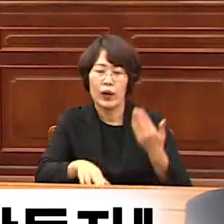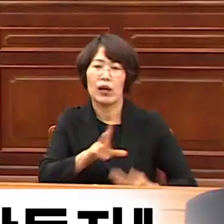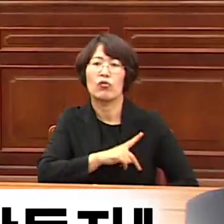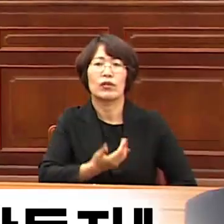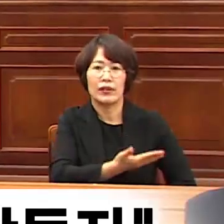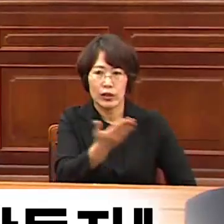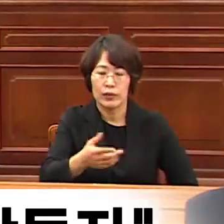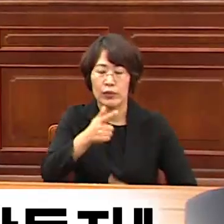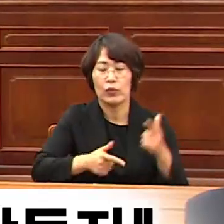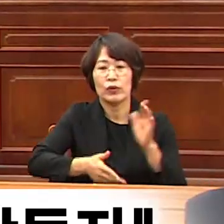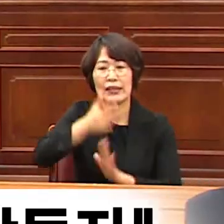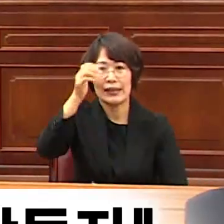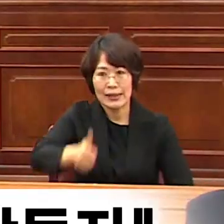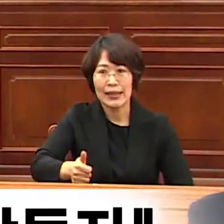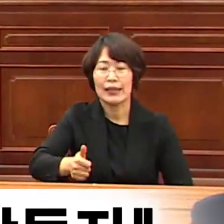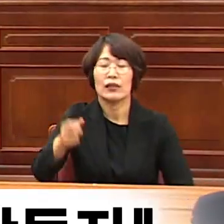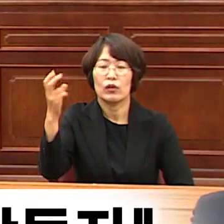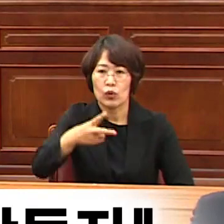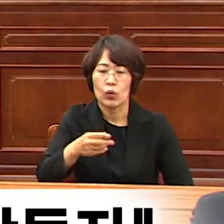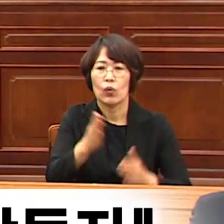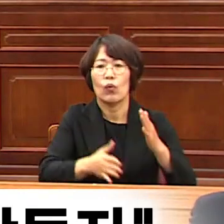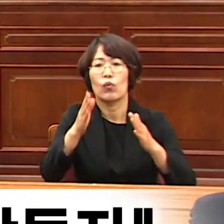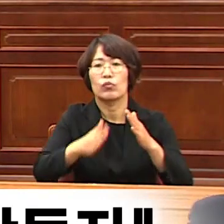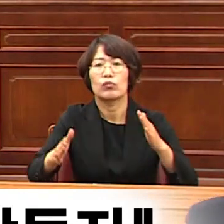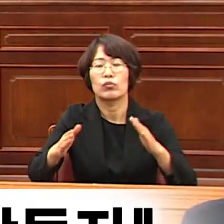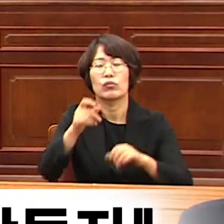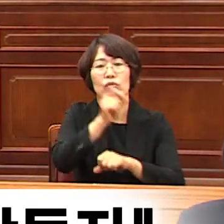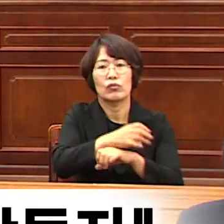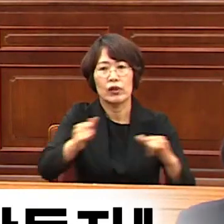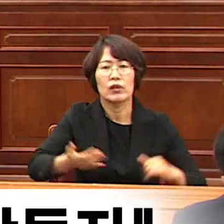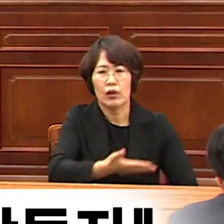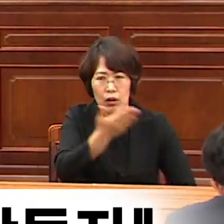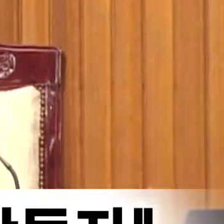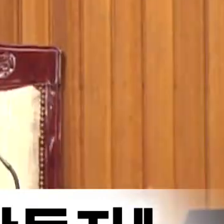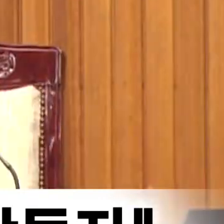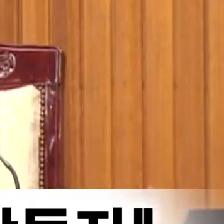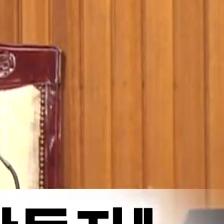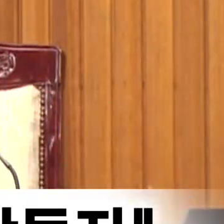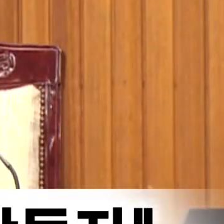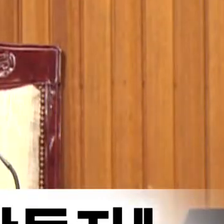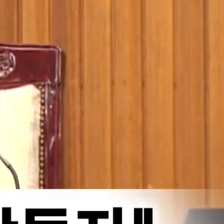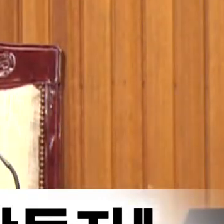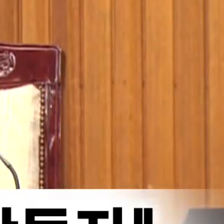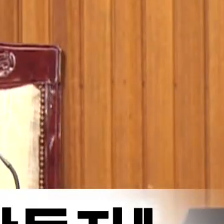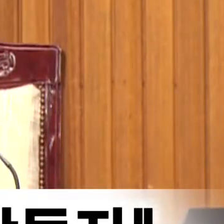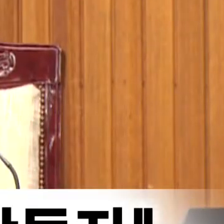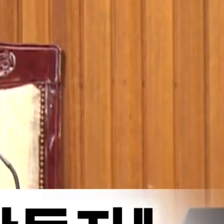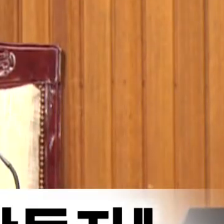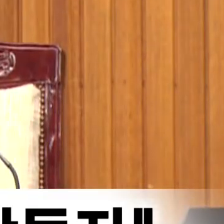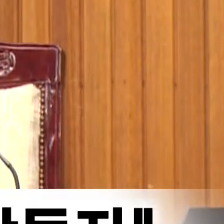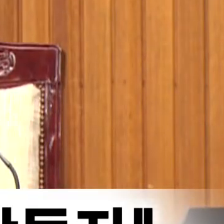아리백에 대응하는 방안은 거의 없다며 풍력과 태양광이 풍부한 무안반도에 반도체 팹이